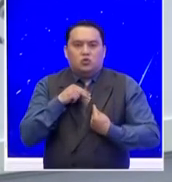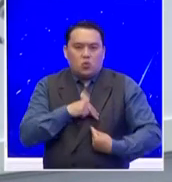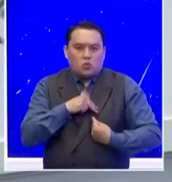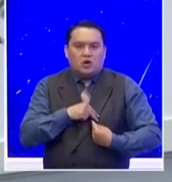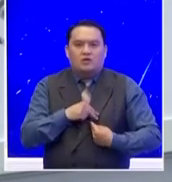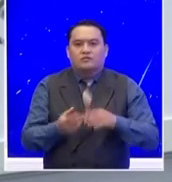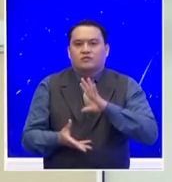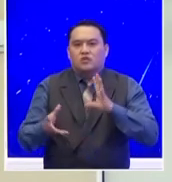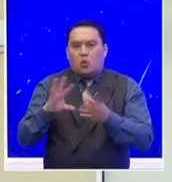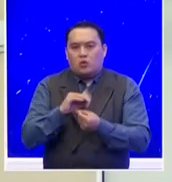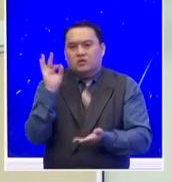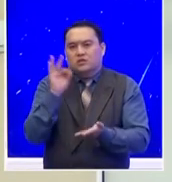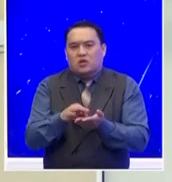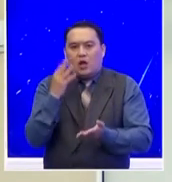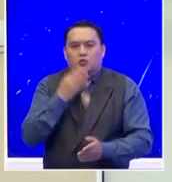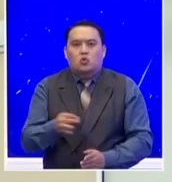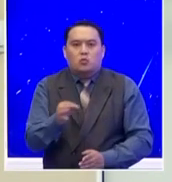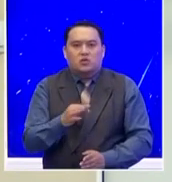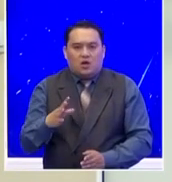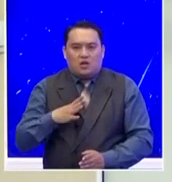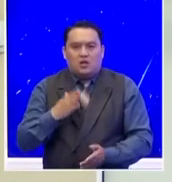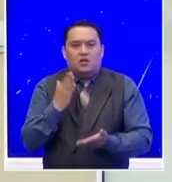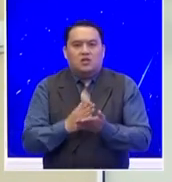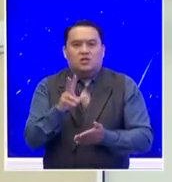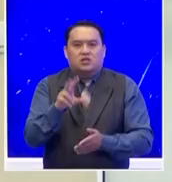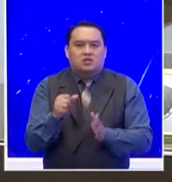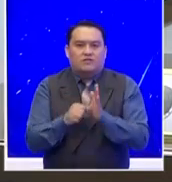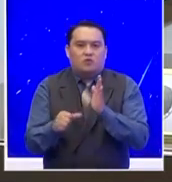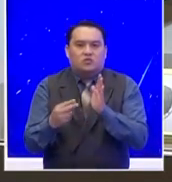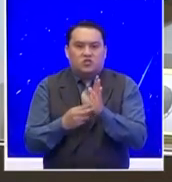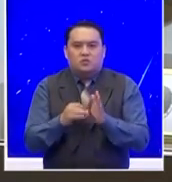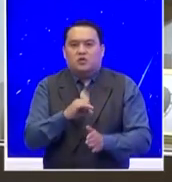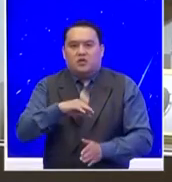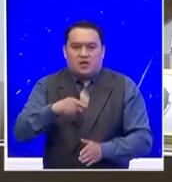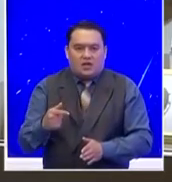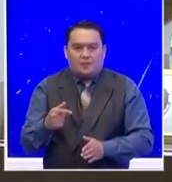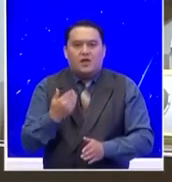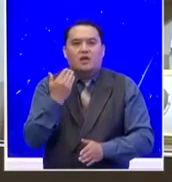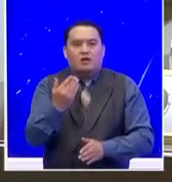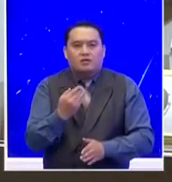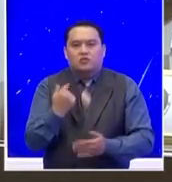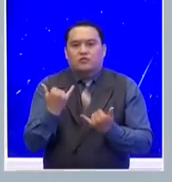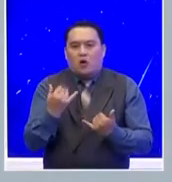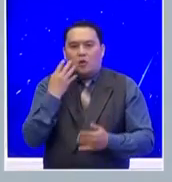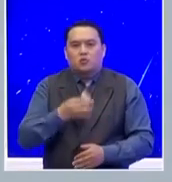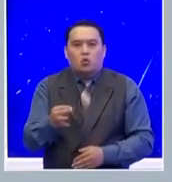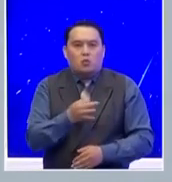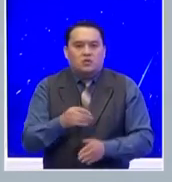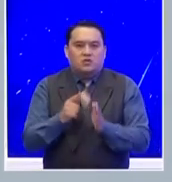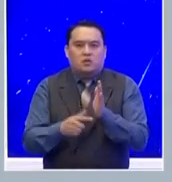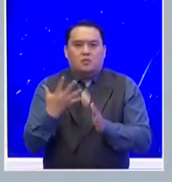В общей сложности на эти цели в Алматинской области предусмотрено 386 миллионов тенге. Отметим, на сегодня в Алматинской